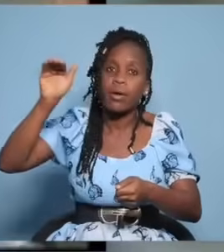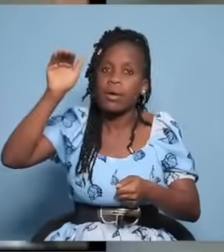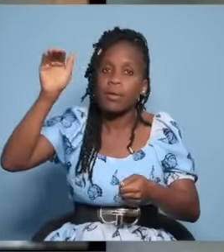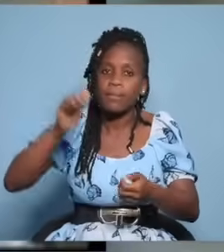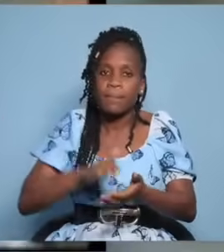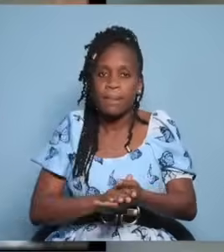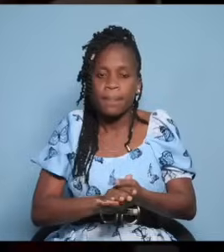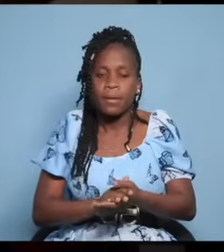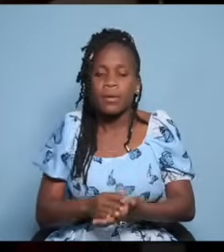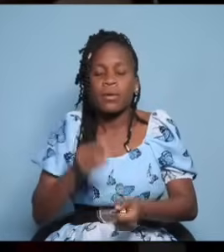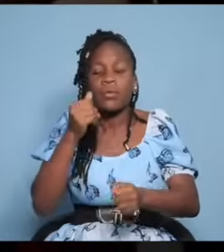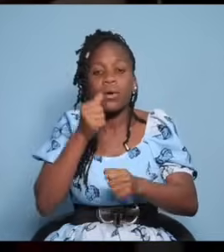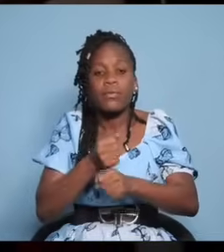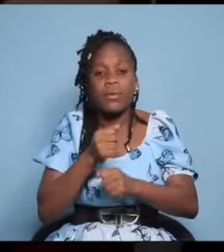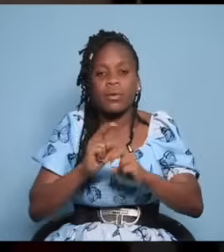wakaja kufanyia utafiti